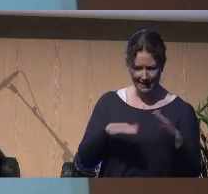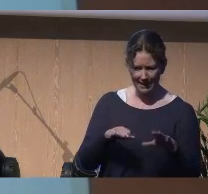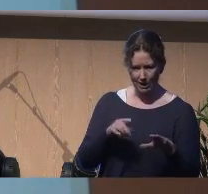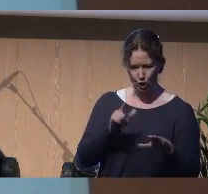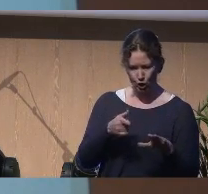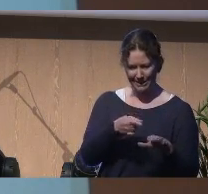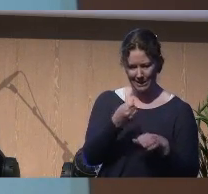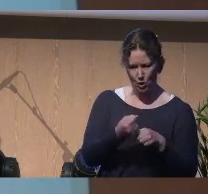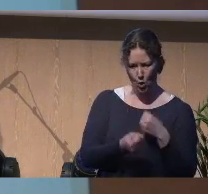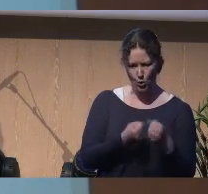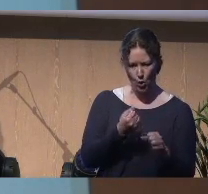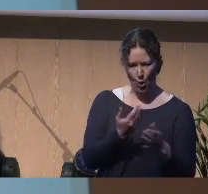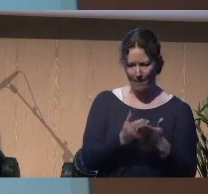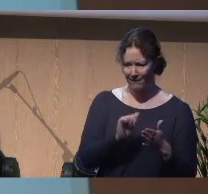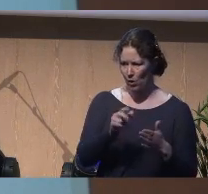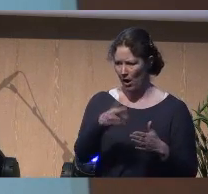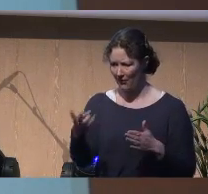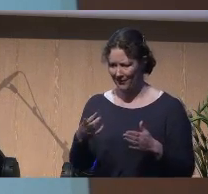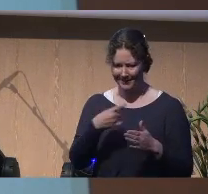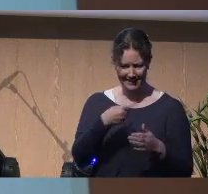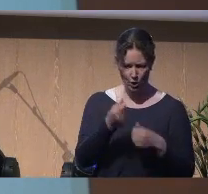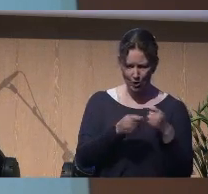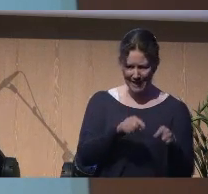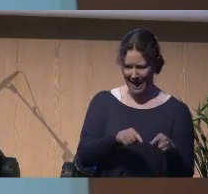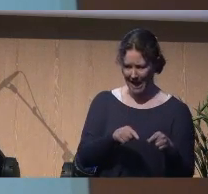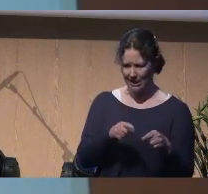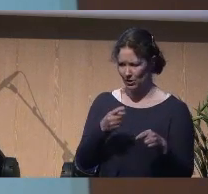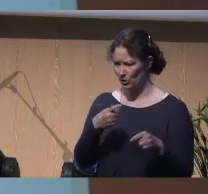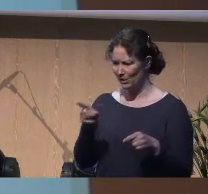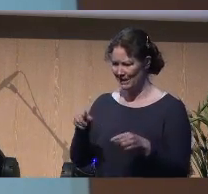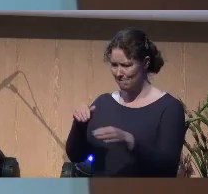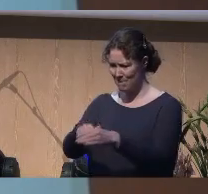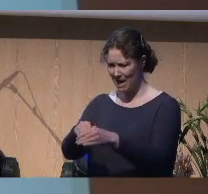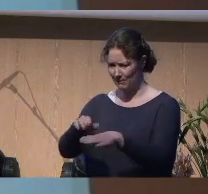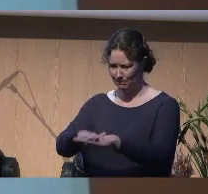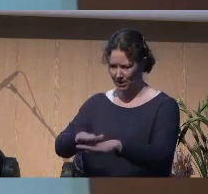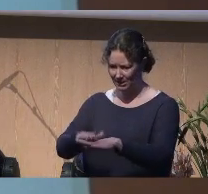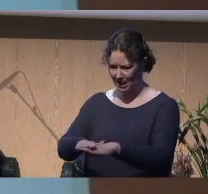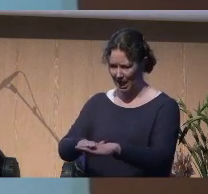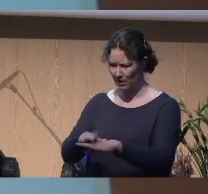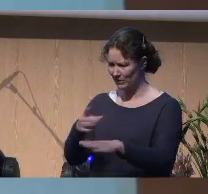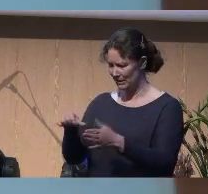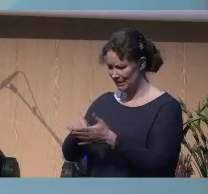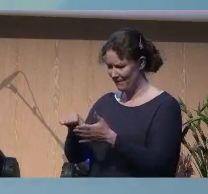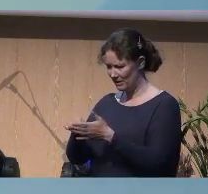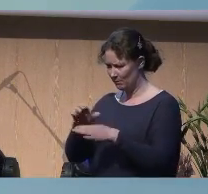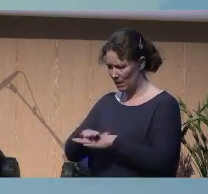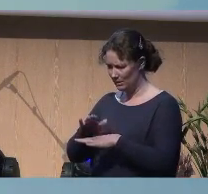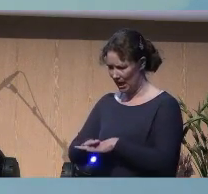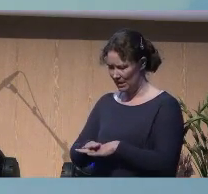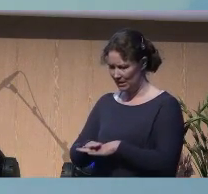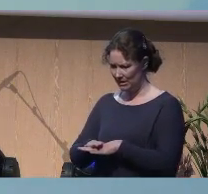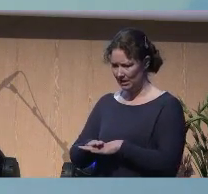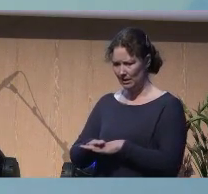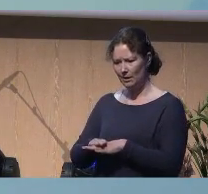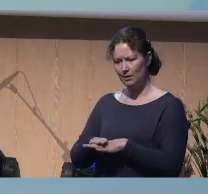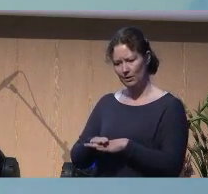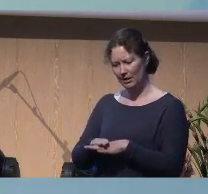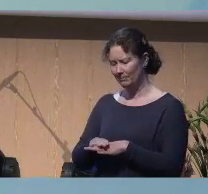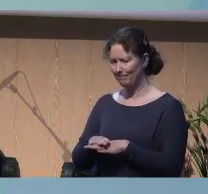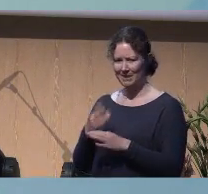for andre, eller nei, de gjør det, og de medlemsbasert, og de stiftelsesbasert. Det en